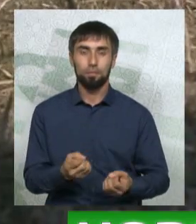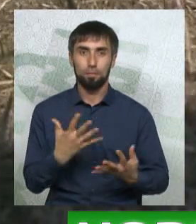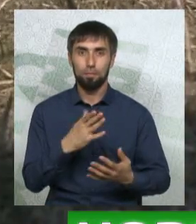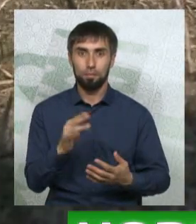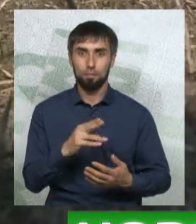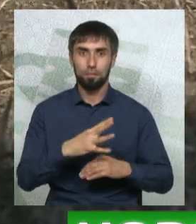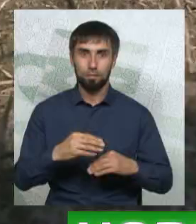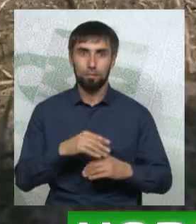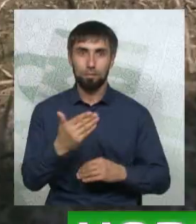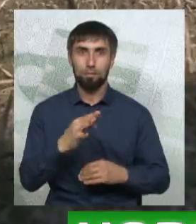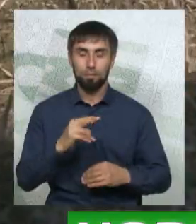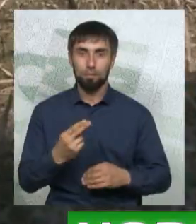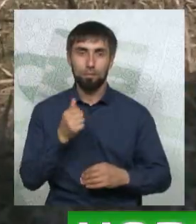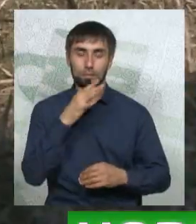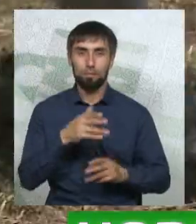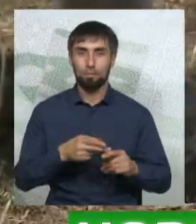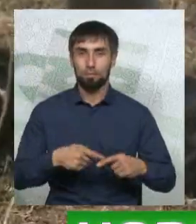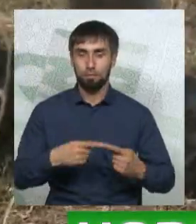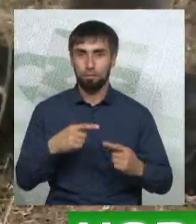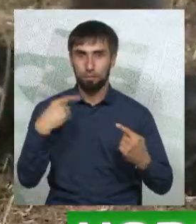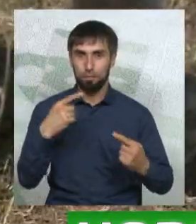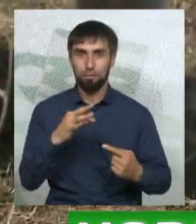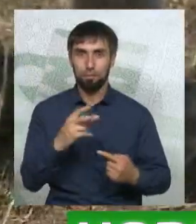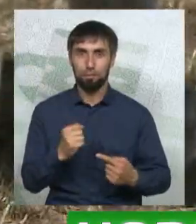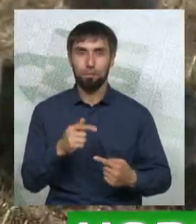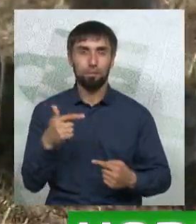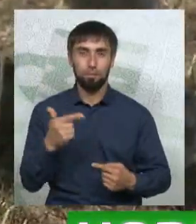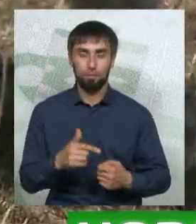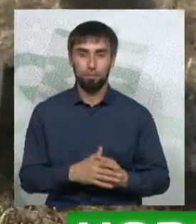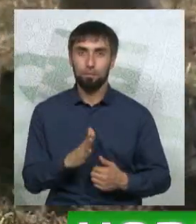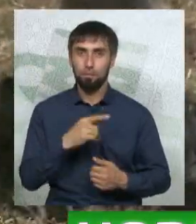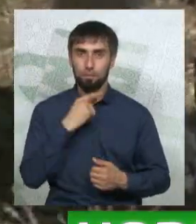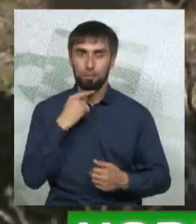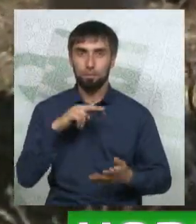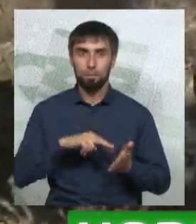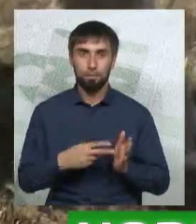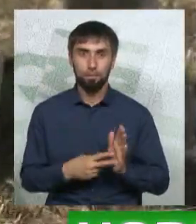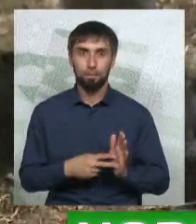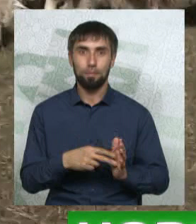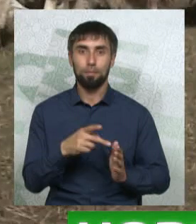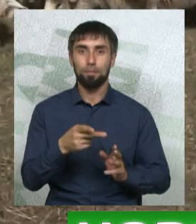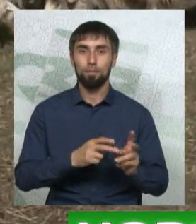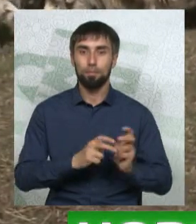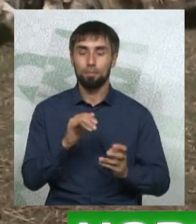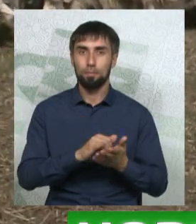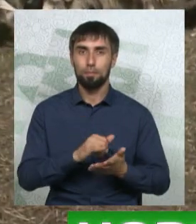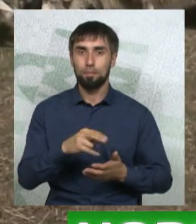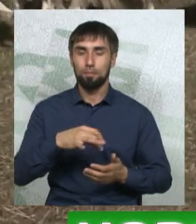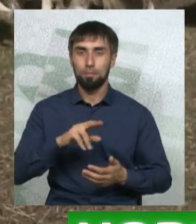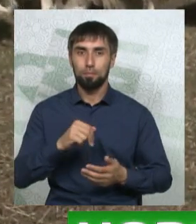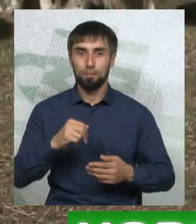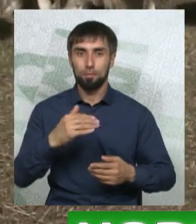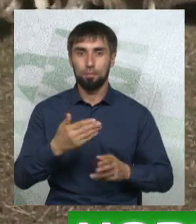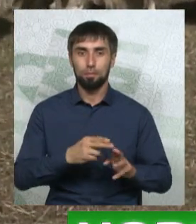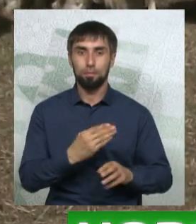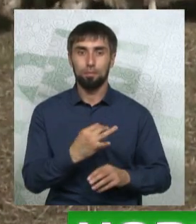видов шерсти, и у овец, которых разводят в республике, она в основном грубая. В Ингушетии планируют наладить производство по переработке овечьей